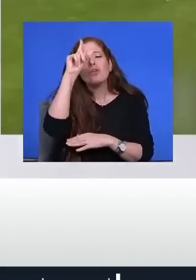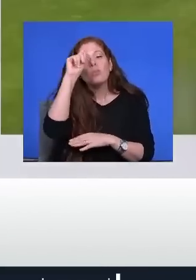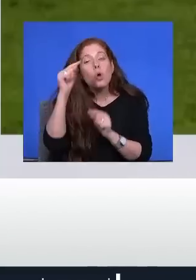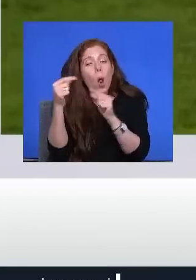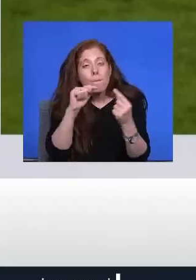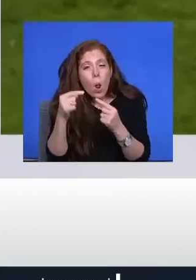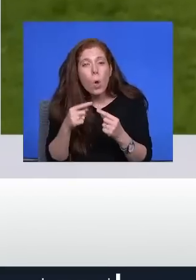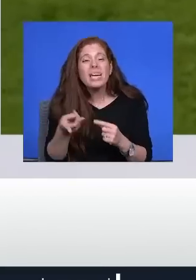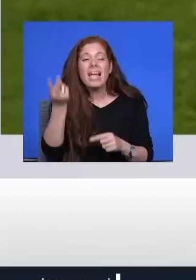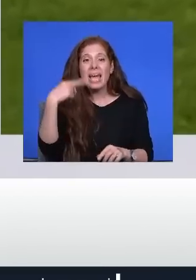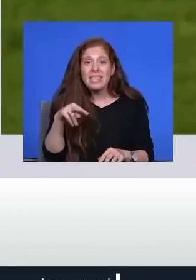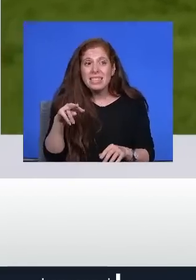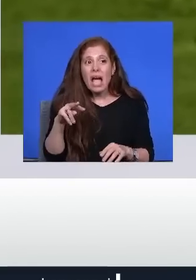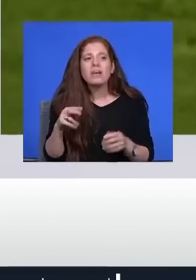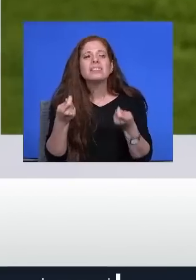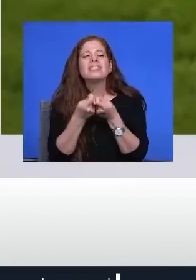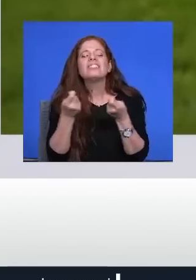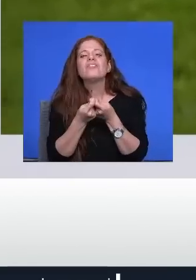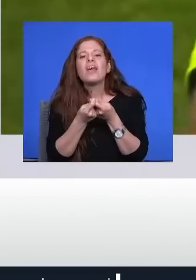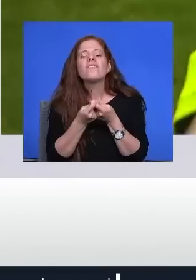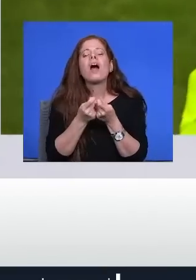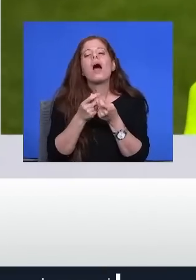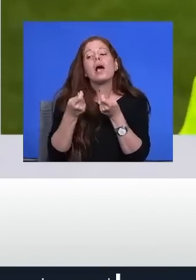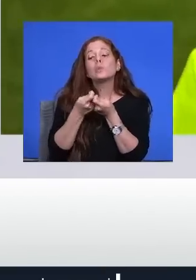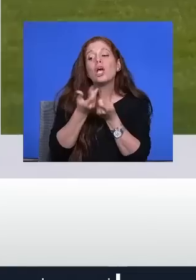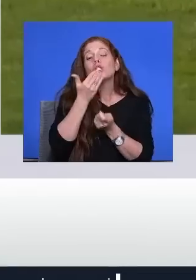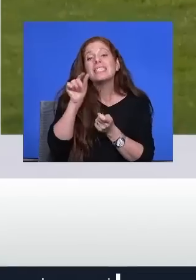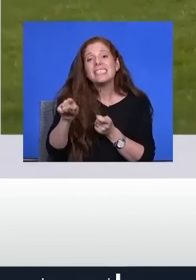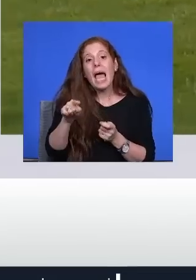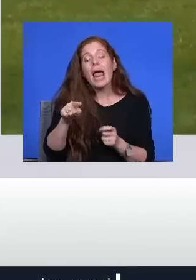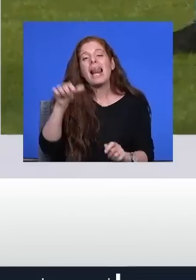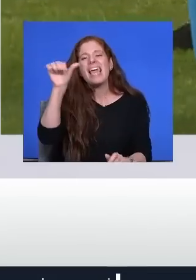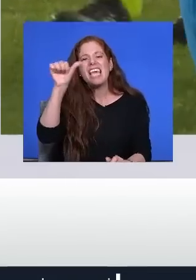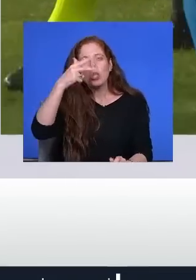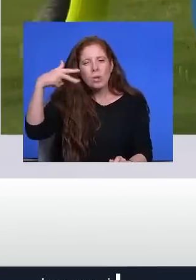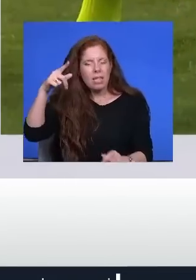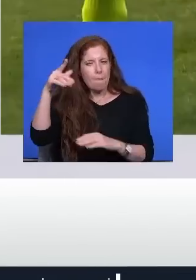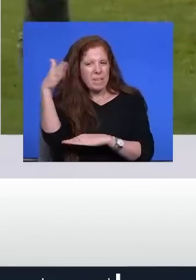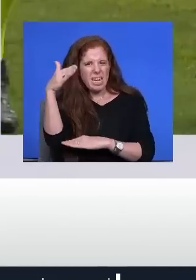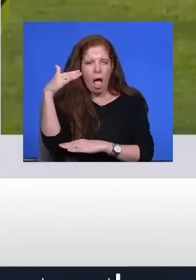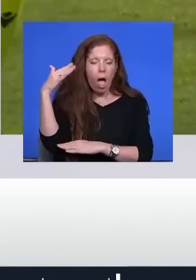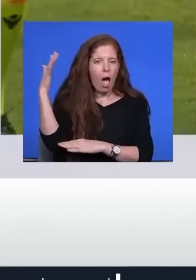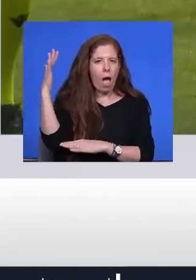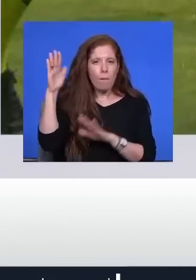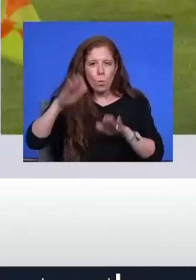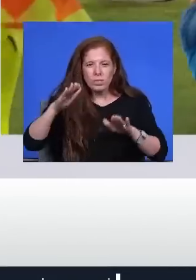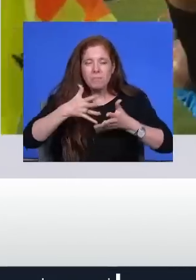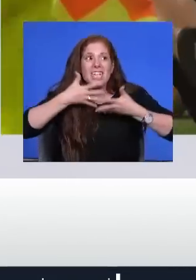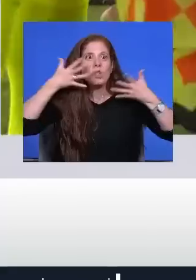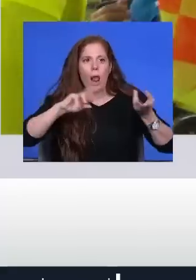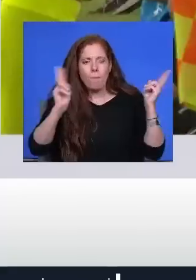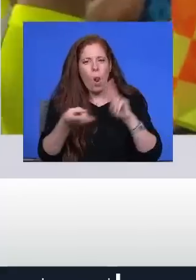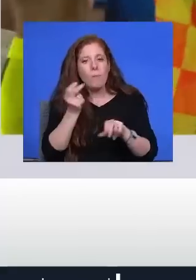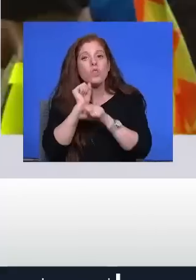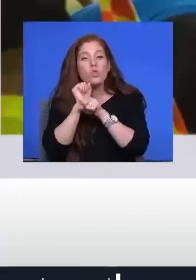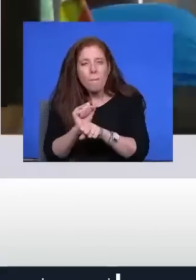עשרה ימים האחרונים סביב הסוגיה של ישראל. אינדונזיה, המדינה המוסלמית הגדולה בעולם, תומכת באופן מוחלט